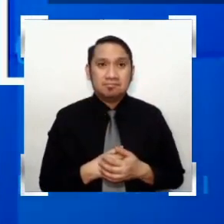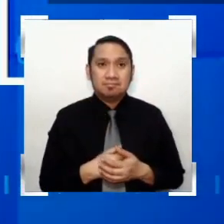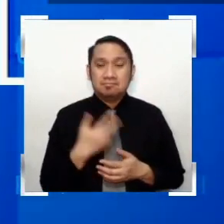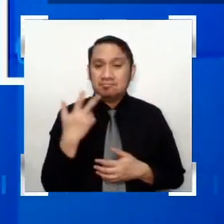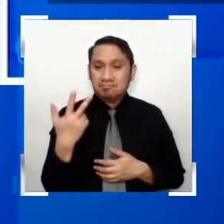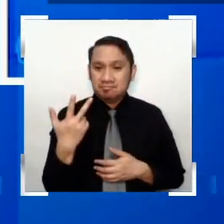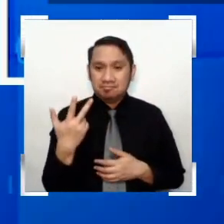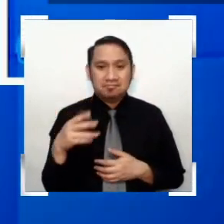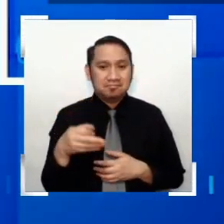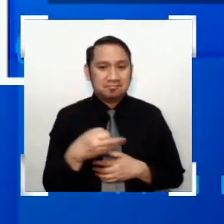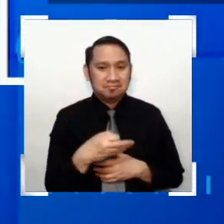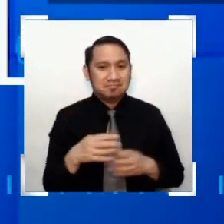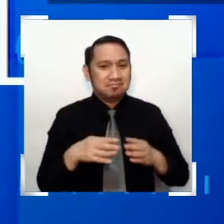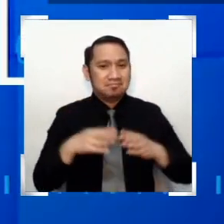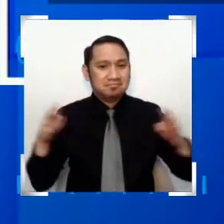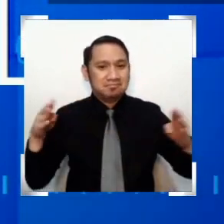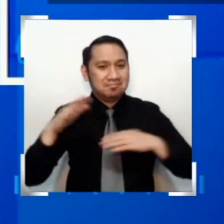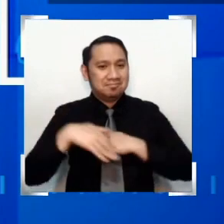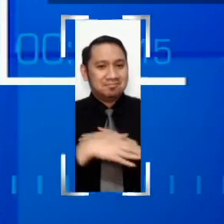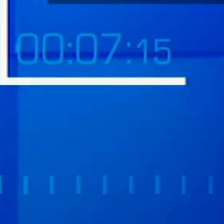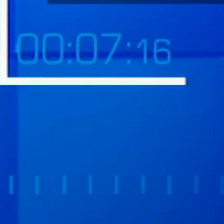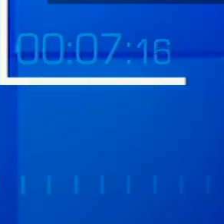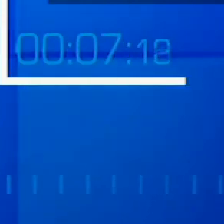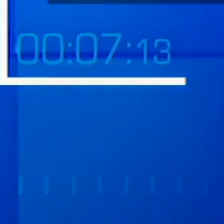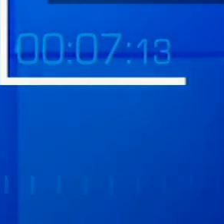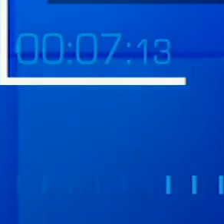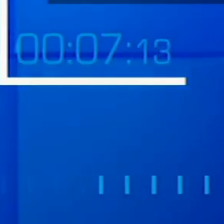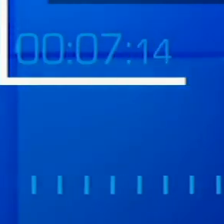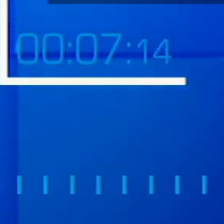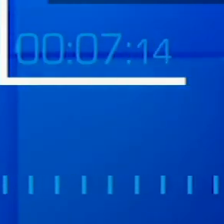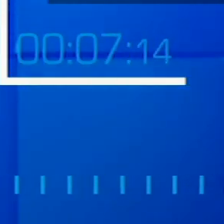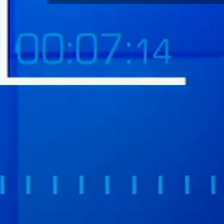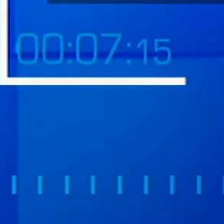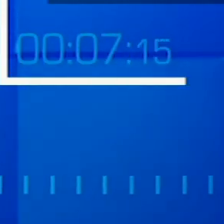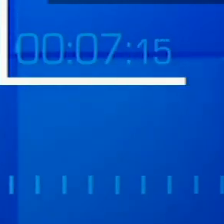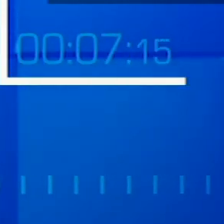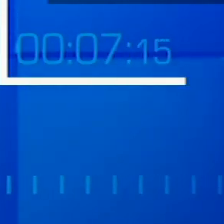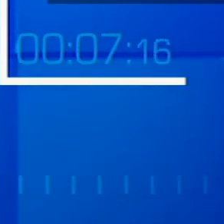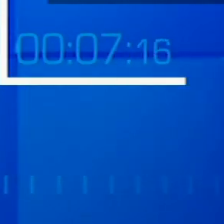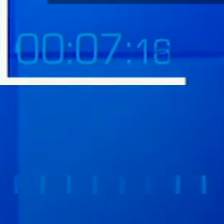Para sa GMA Integrated News, ako si Katati Bayan ang inyong saksi.